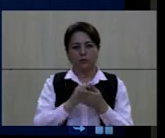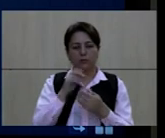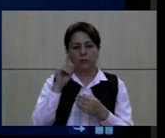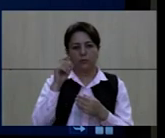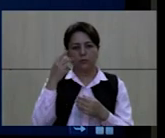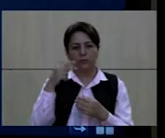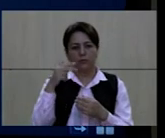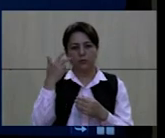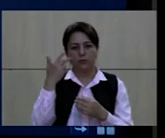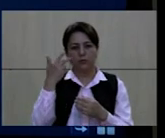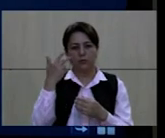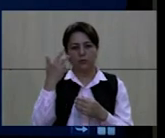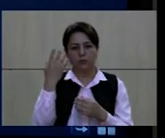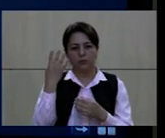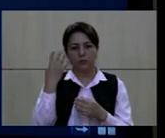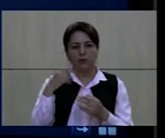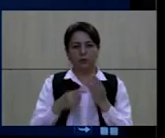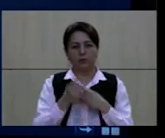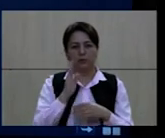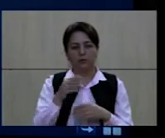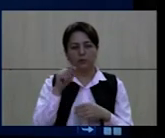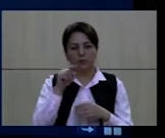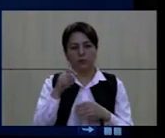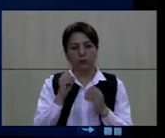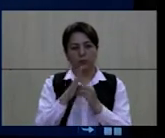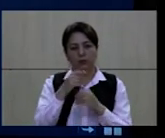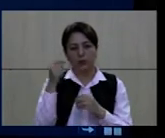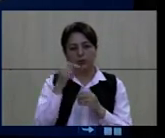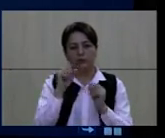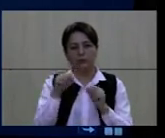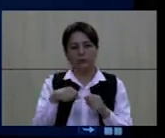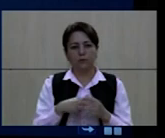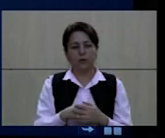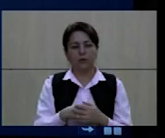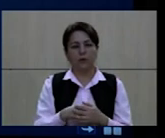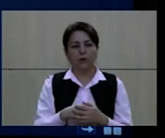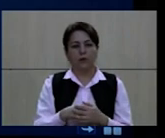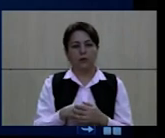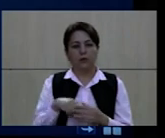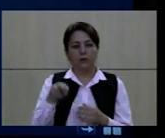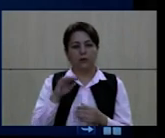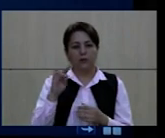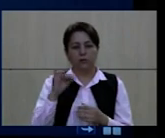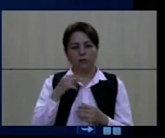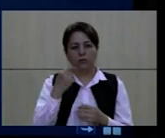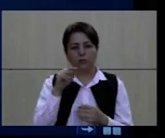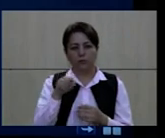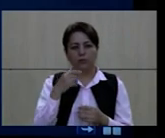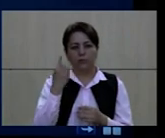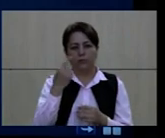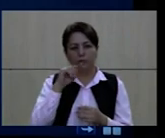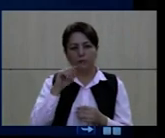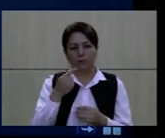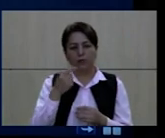134 hosil bo'ladi. Ana endi undan 15 ni ayirishimiz mumkin. Ya'ni buning 1 butuni